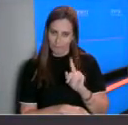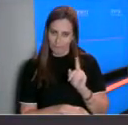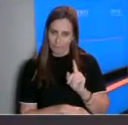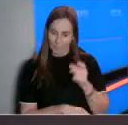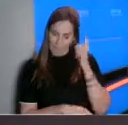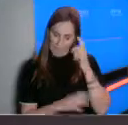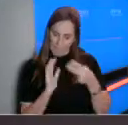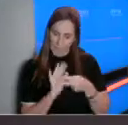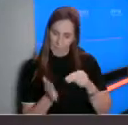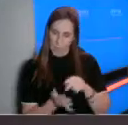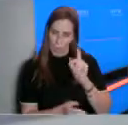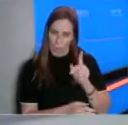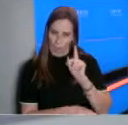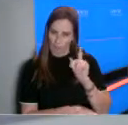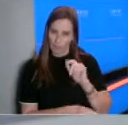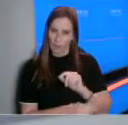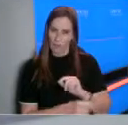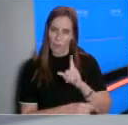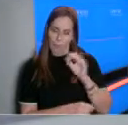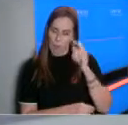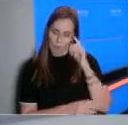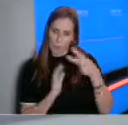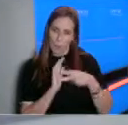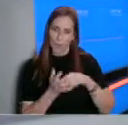זה לא מעיוורון, מפיקחון. הבנתי. 100%.